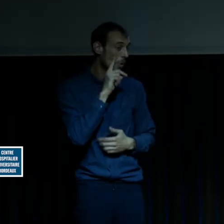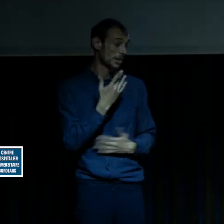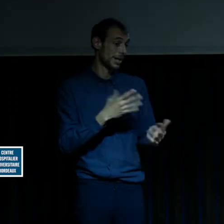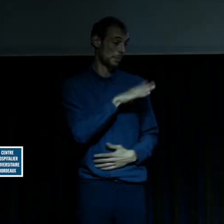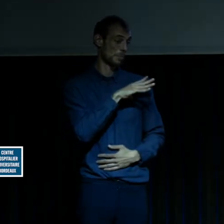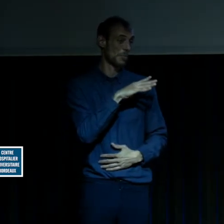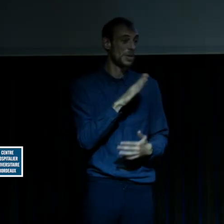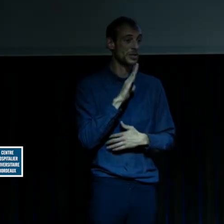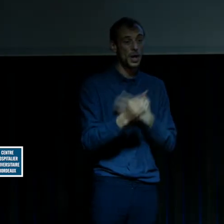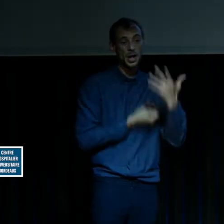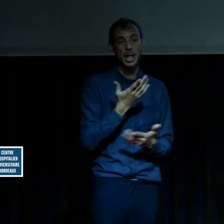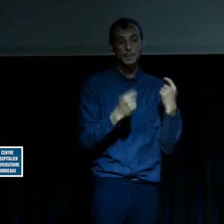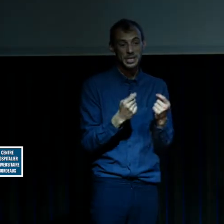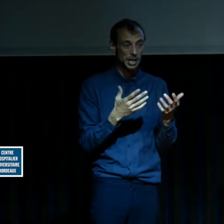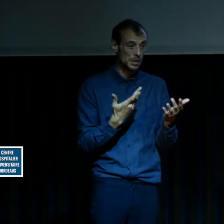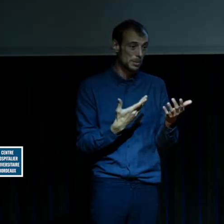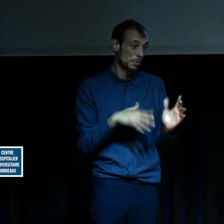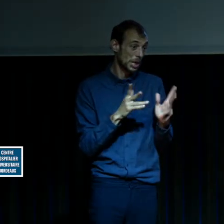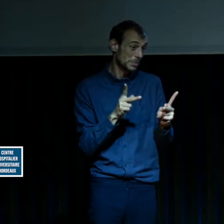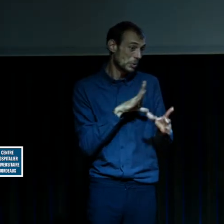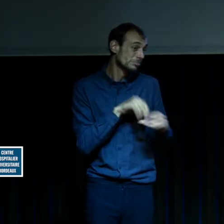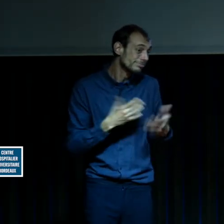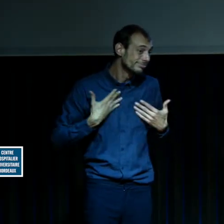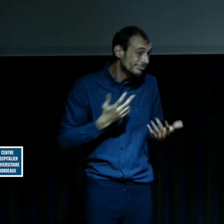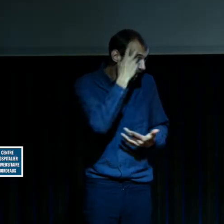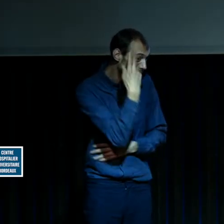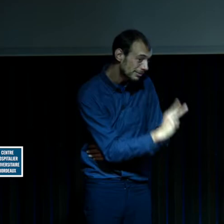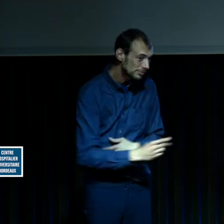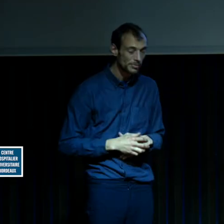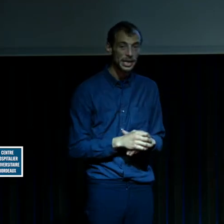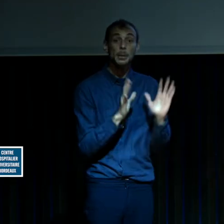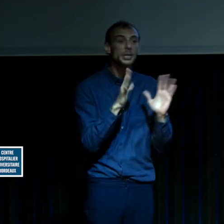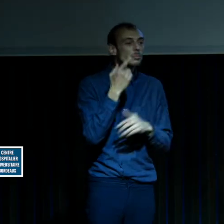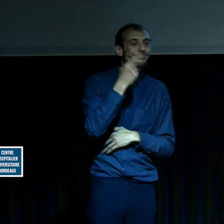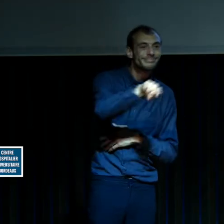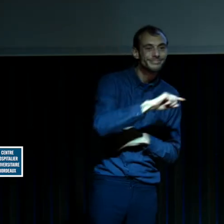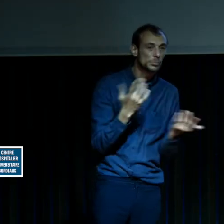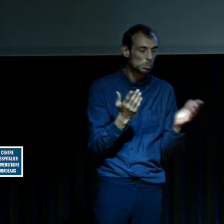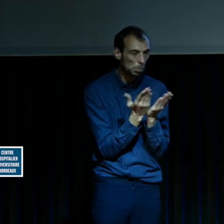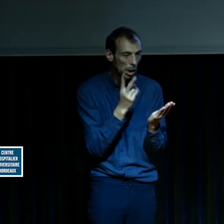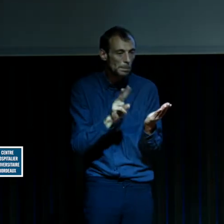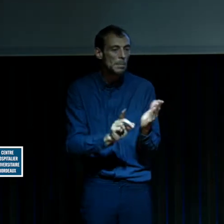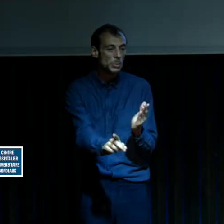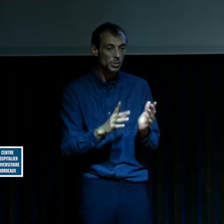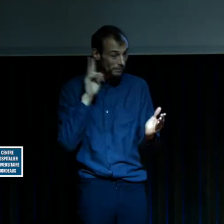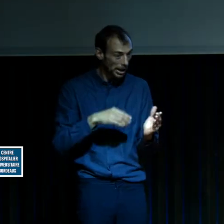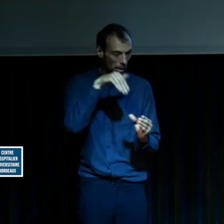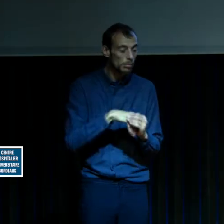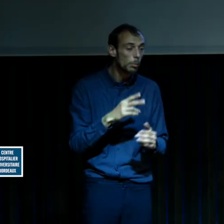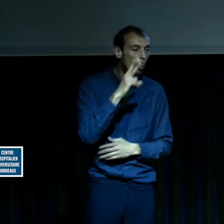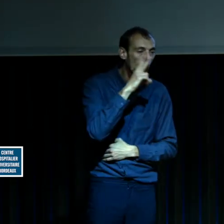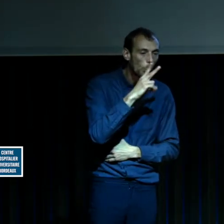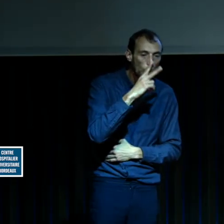qui ressort. On y trouve aussi, pour tous les gens qui ne l'ont pas lu, énormément d'humour, ce qui est assez